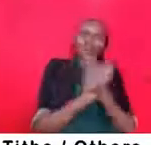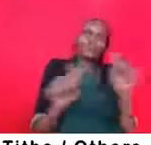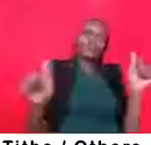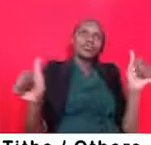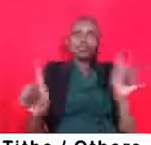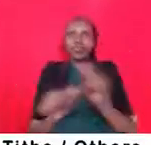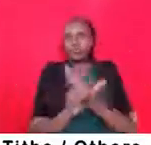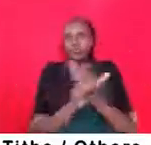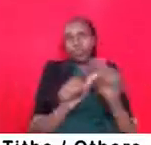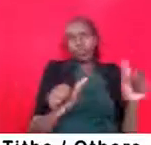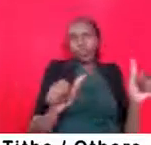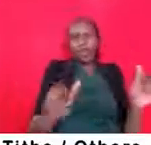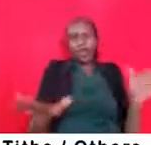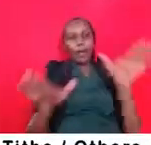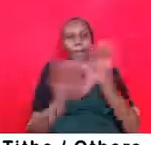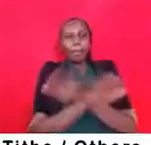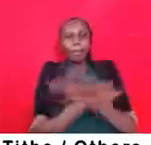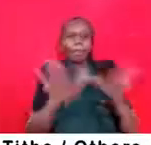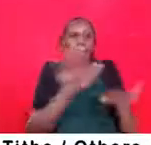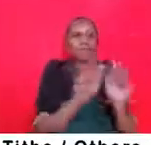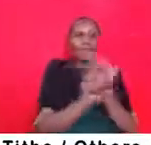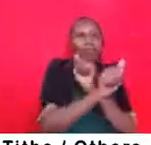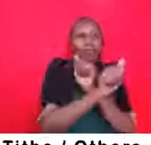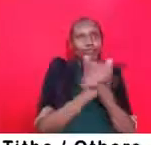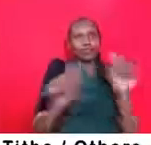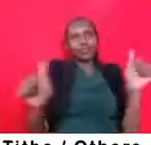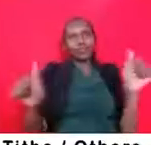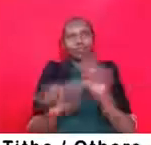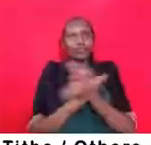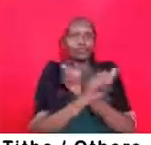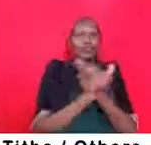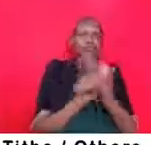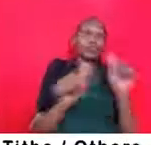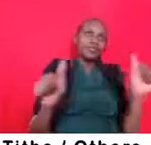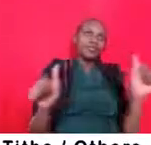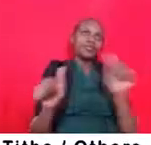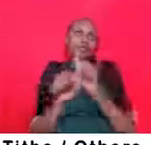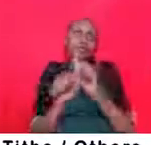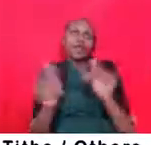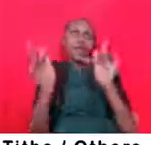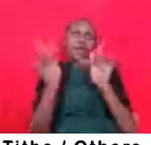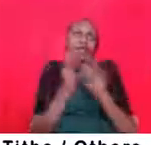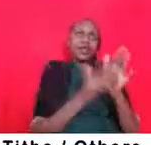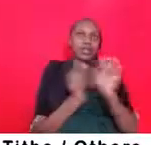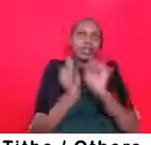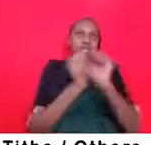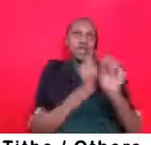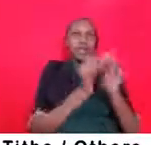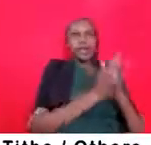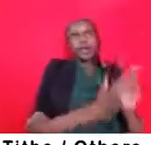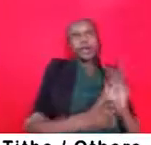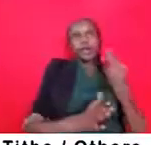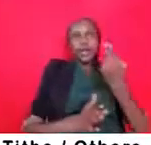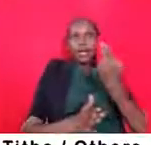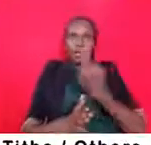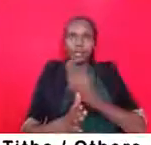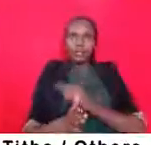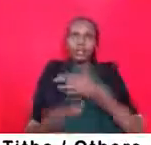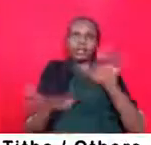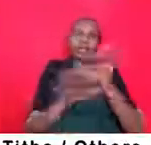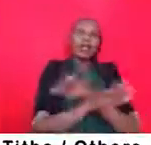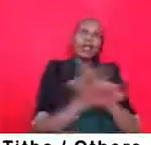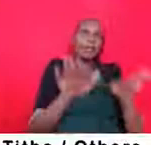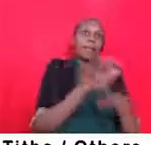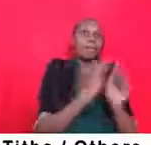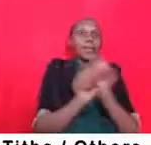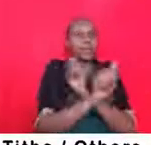sawa. Yeah, mambo sawa sawa. Yesu akiwa